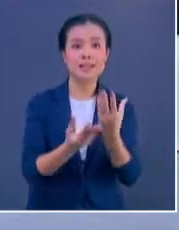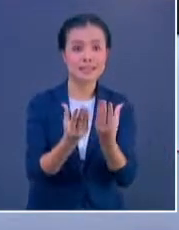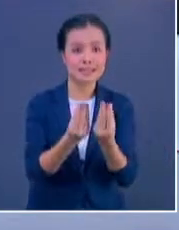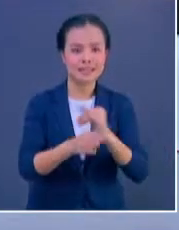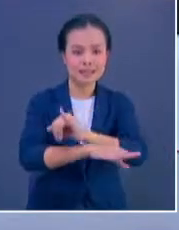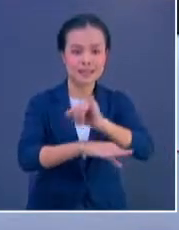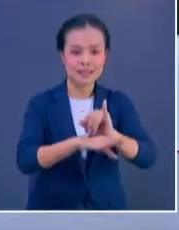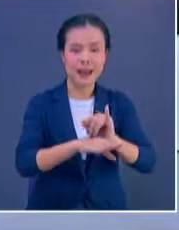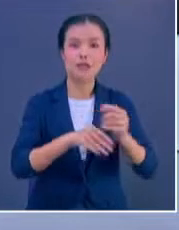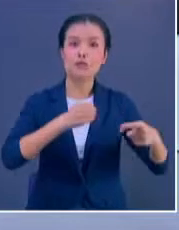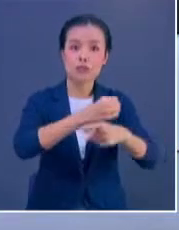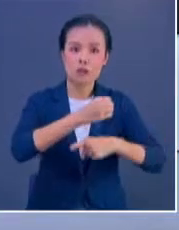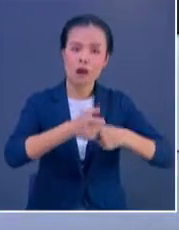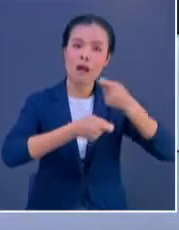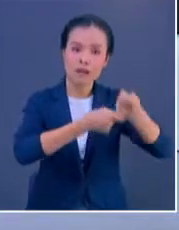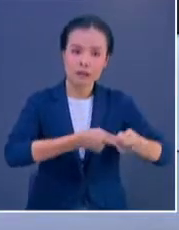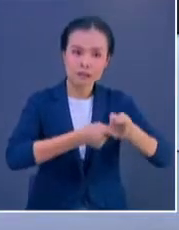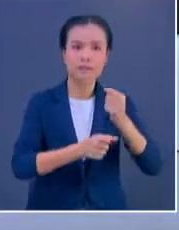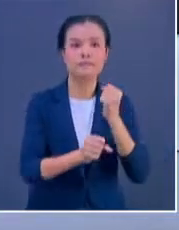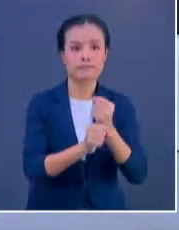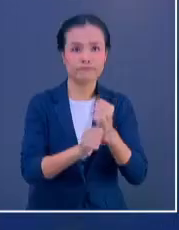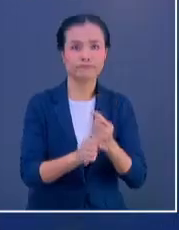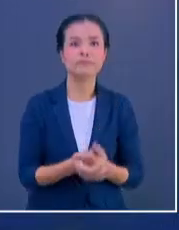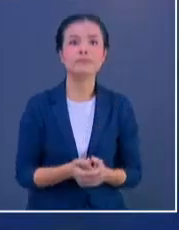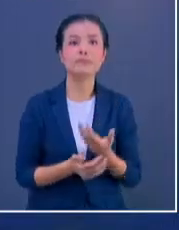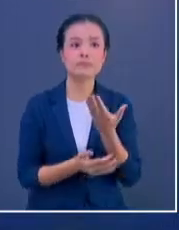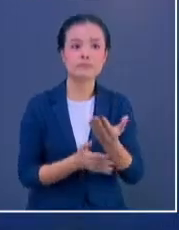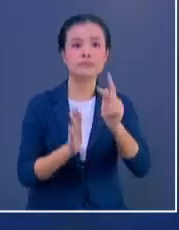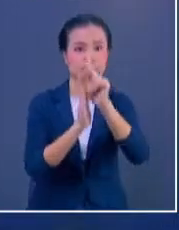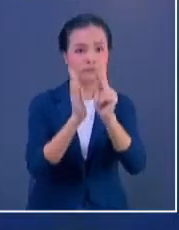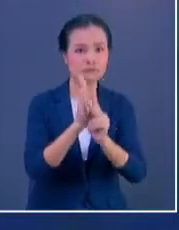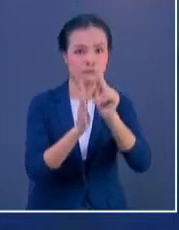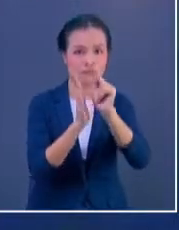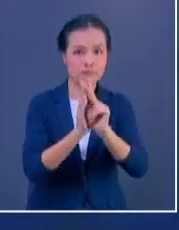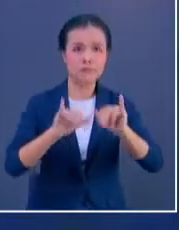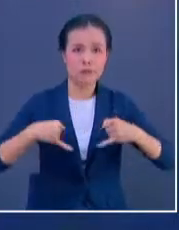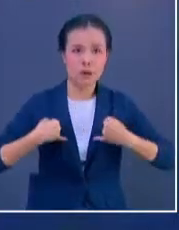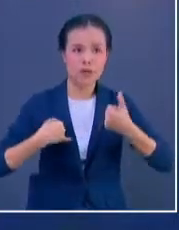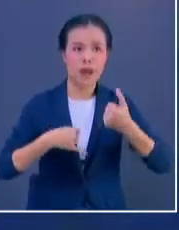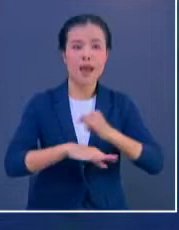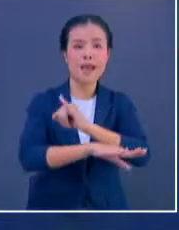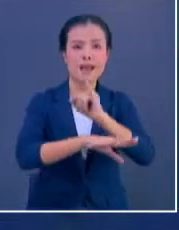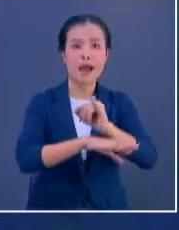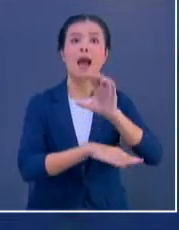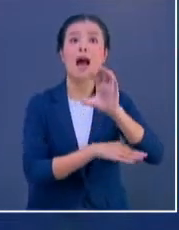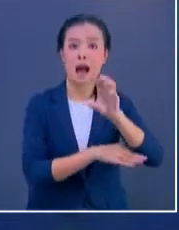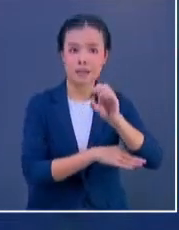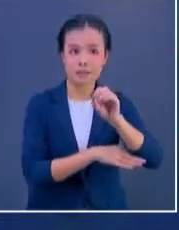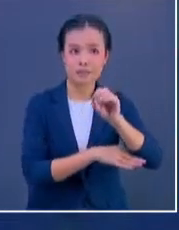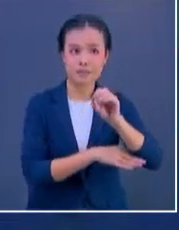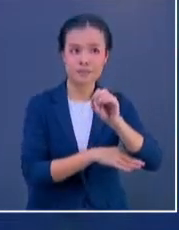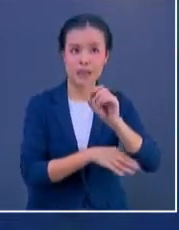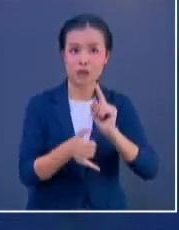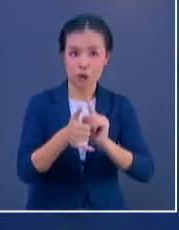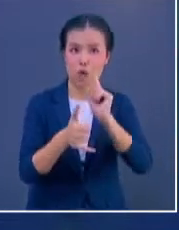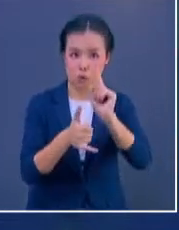วนาเนี่ยเอาไปทำเกษตรกรรมเท่านั้น ครับ นะครับซึ่งก็ตามกฎหมายก็เลยครอบครองได้ไม่เกิน50ไร ่50ไร่ต่อ